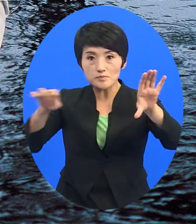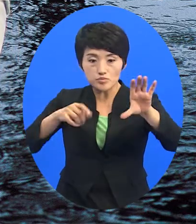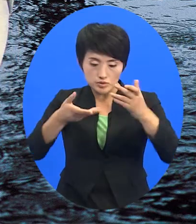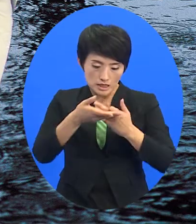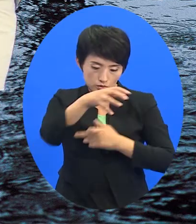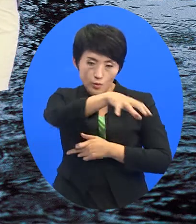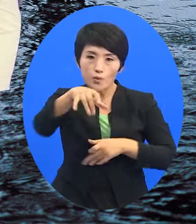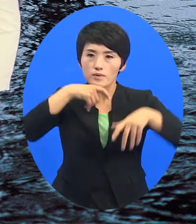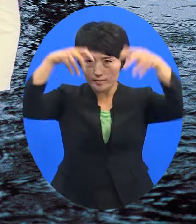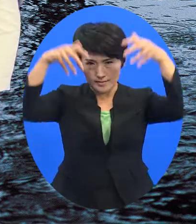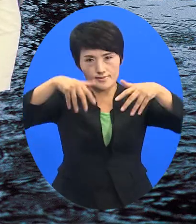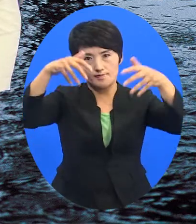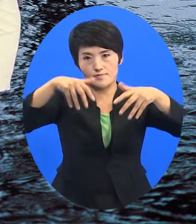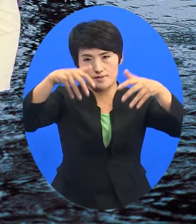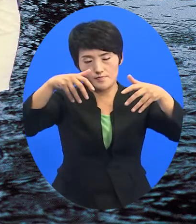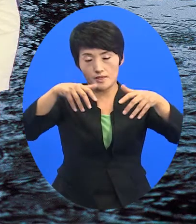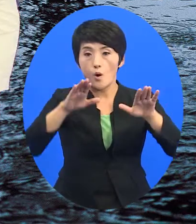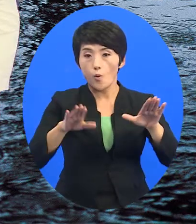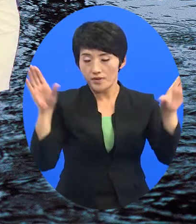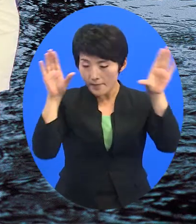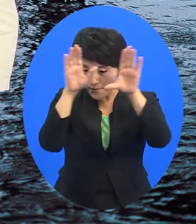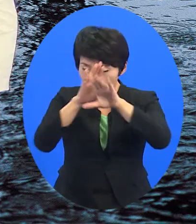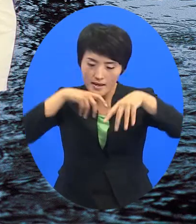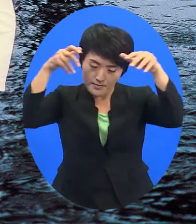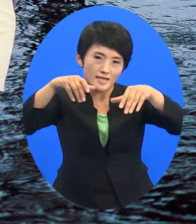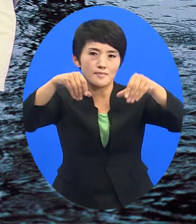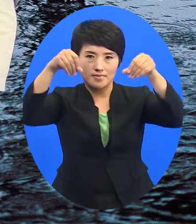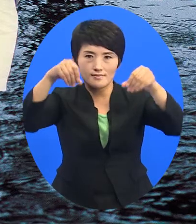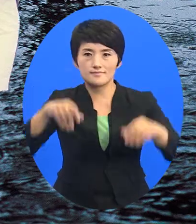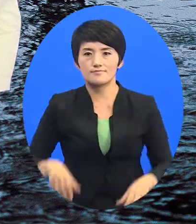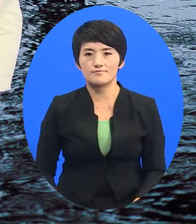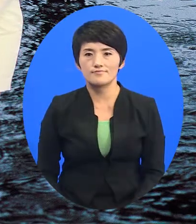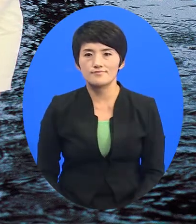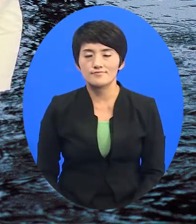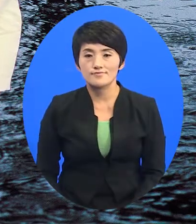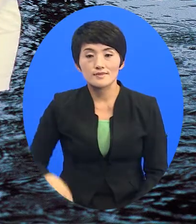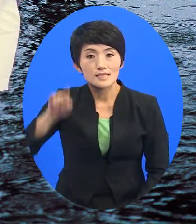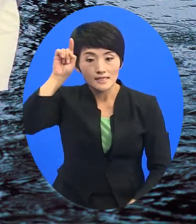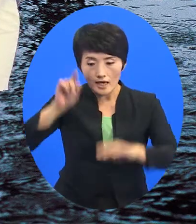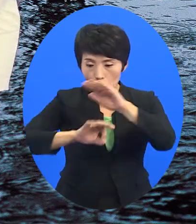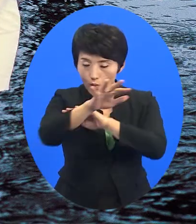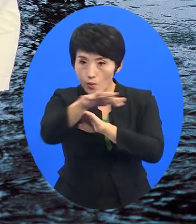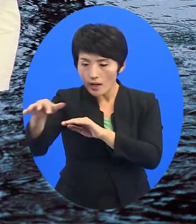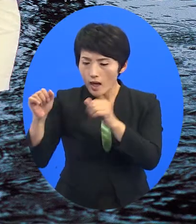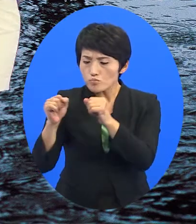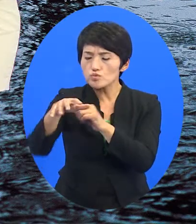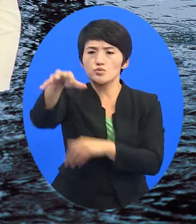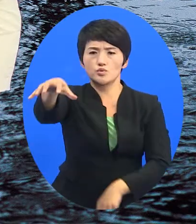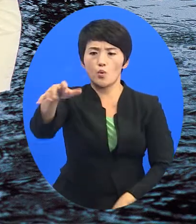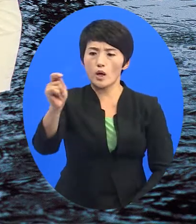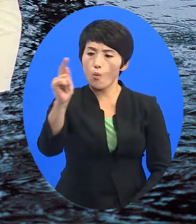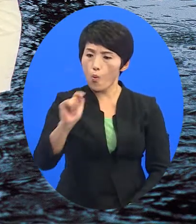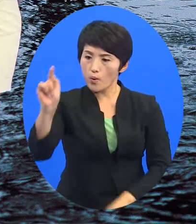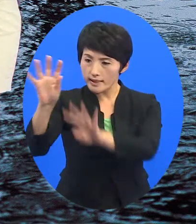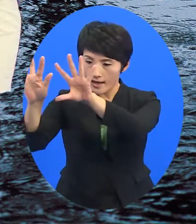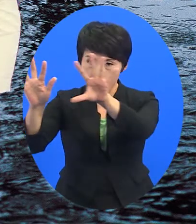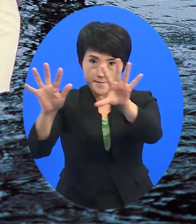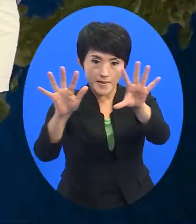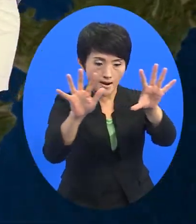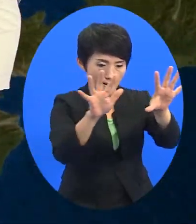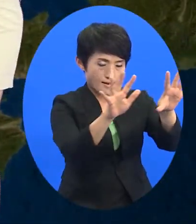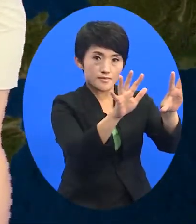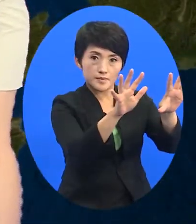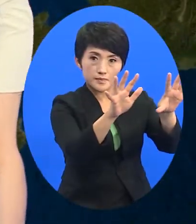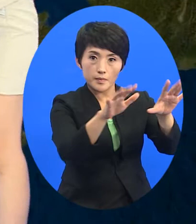비가 오는 곳이 있습니다. 이 비는 오늘 밤에 대부분 그치겠습니다. 내일 동해 북부 해상에 위치한 고기압의 가장자리에